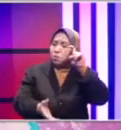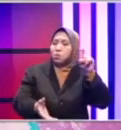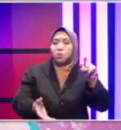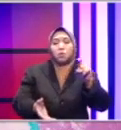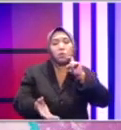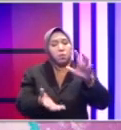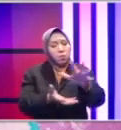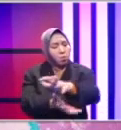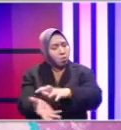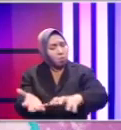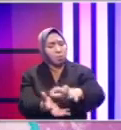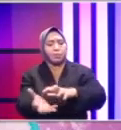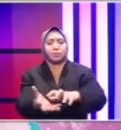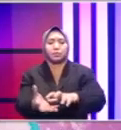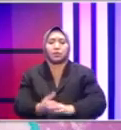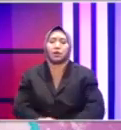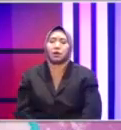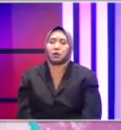Maaf Syaikh